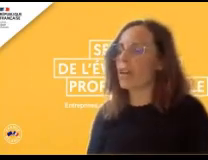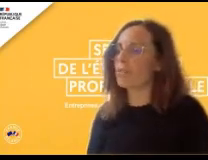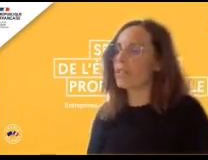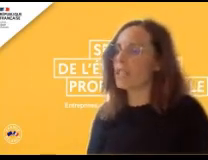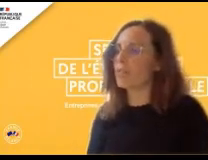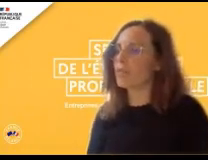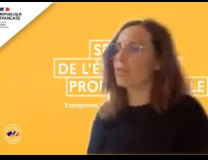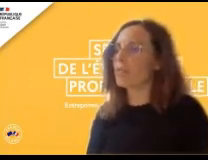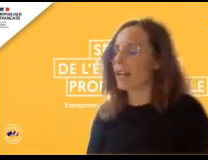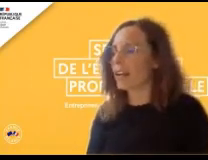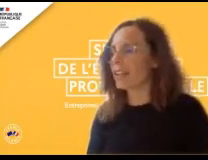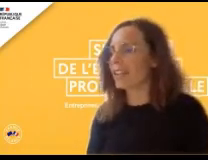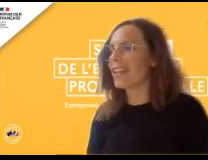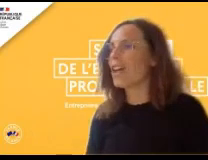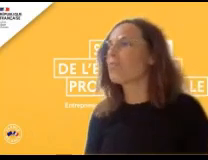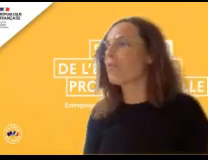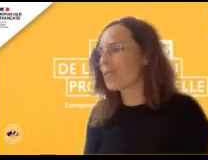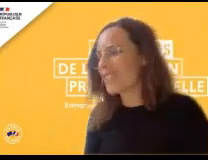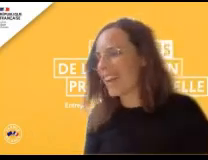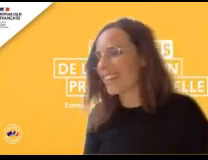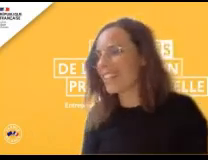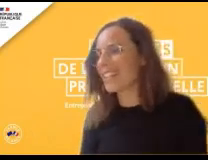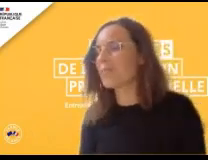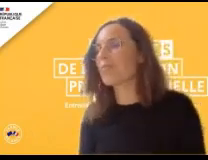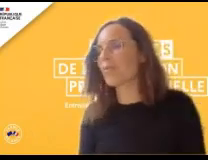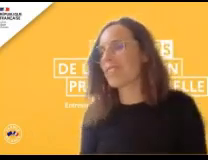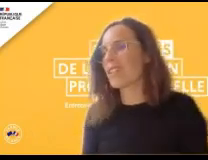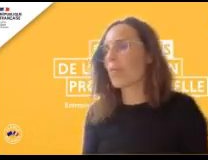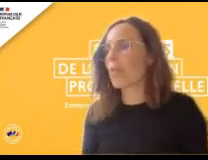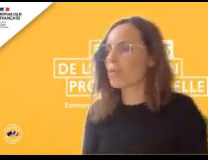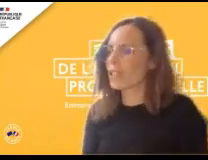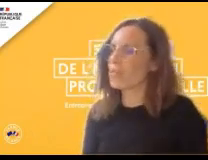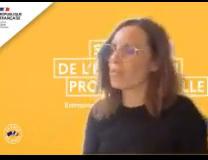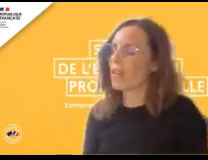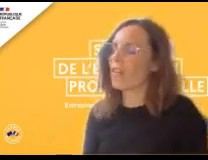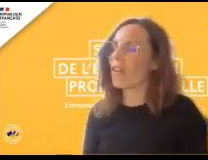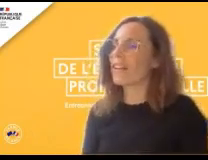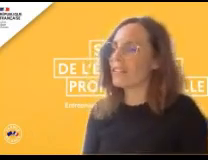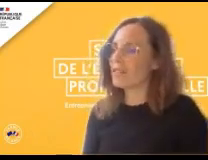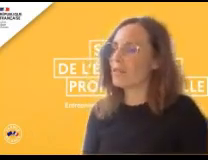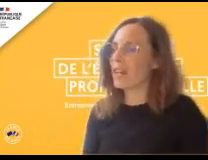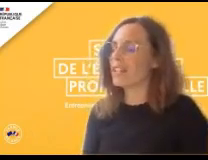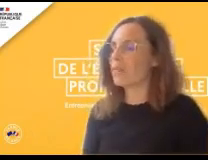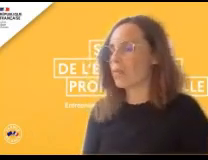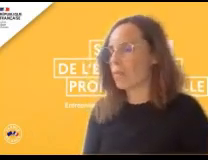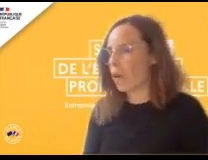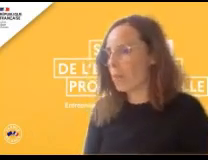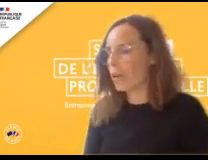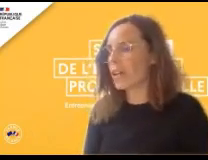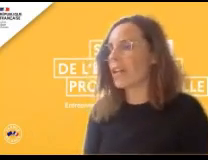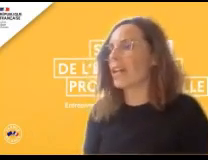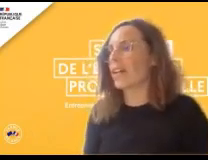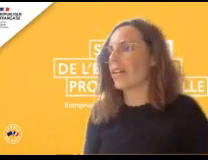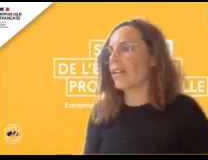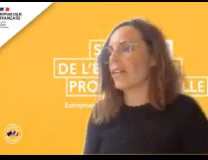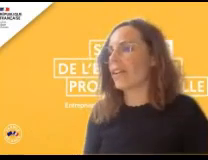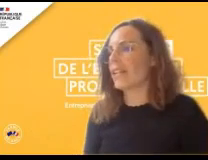parce que c'est un outil du salarié. Pour le salarié, pour des projets souvent individuels qui vous sont